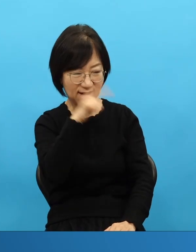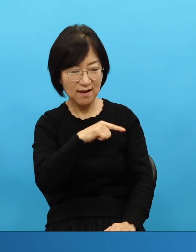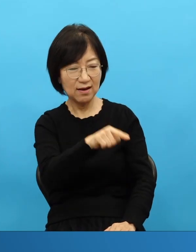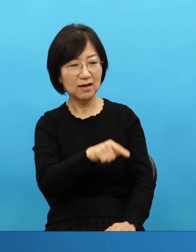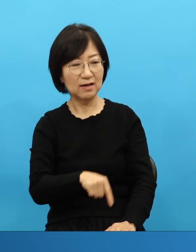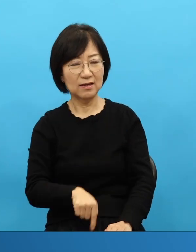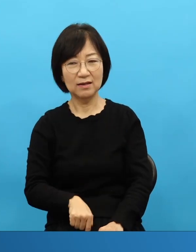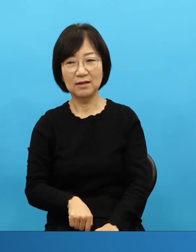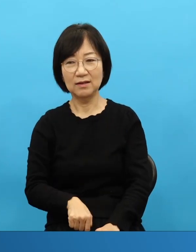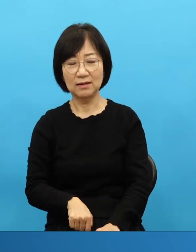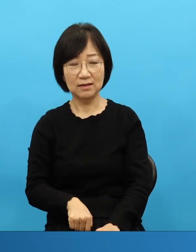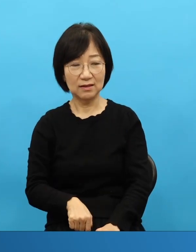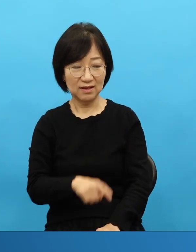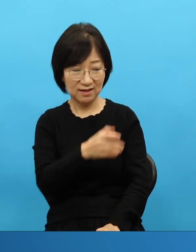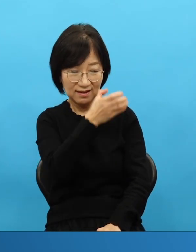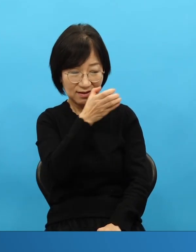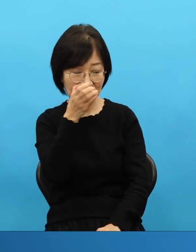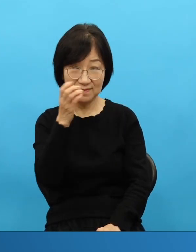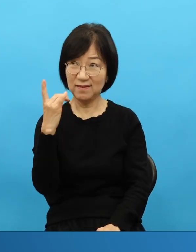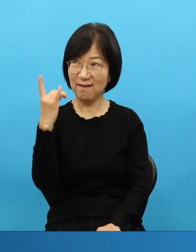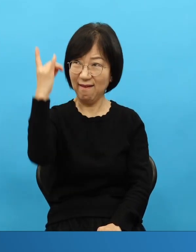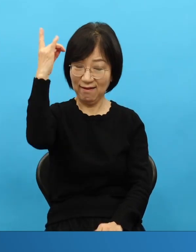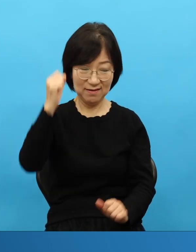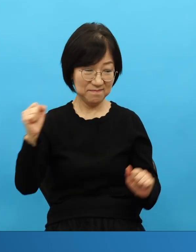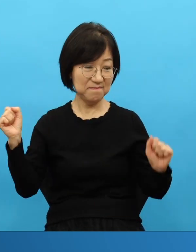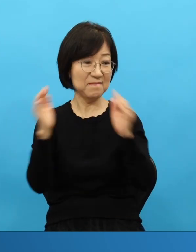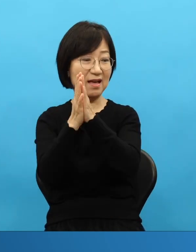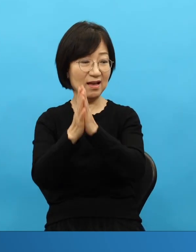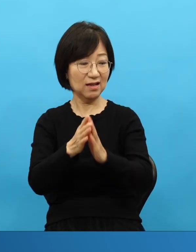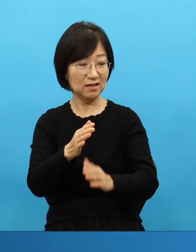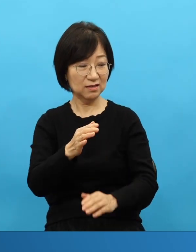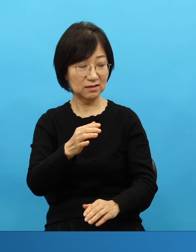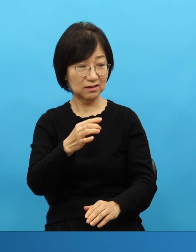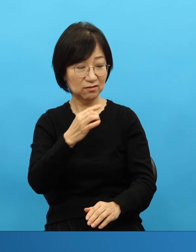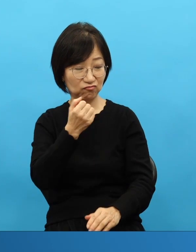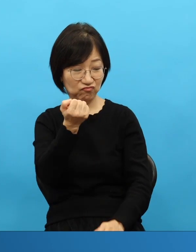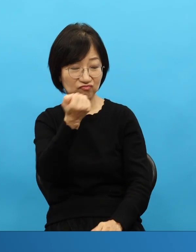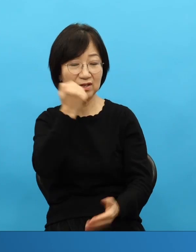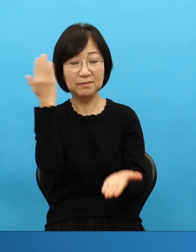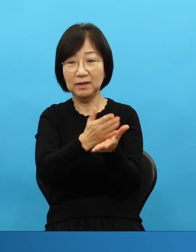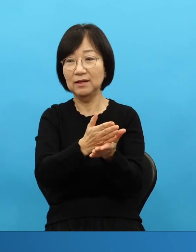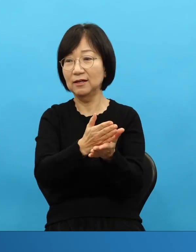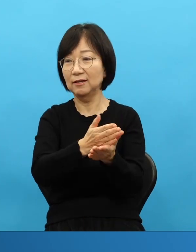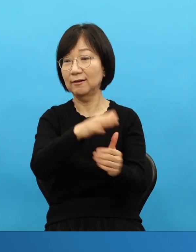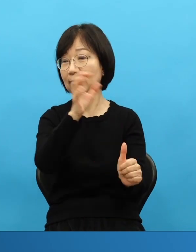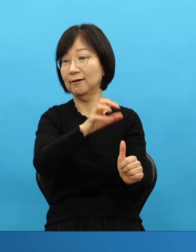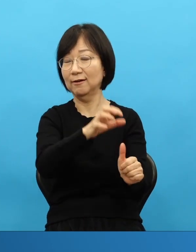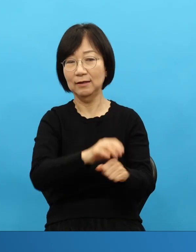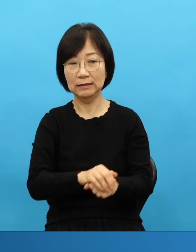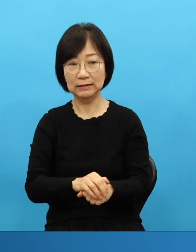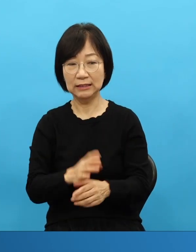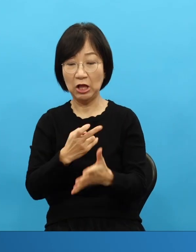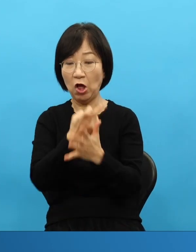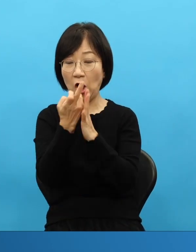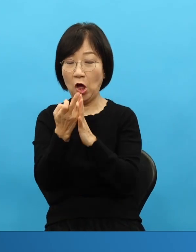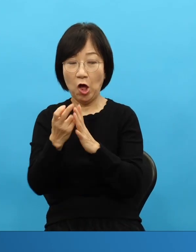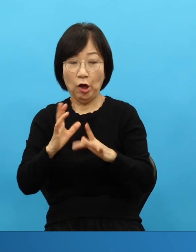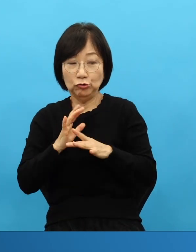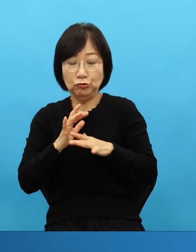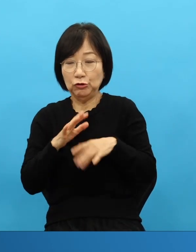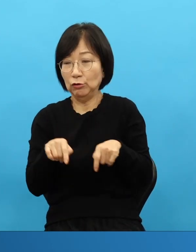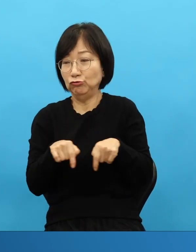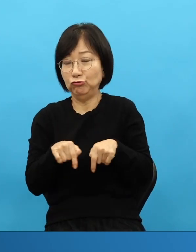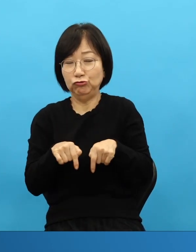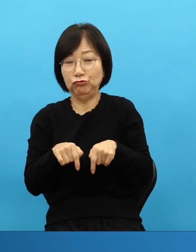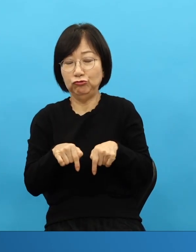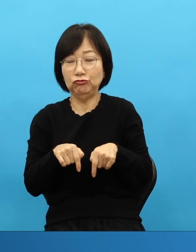so wicked ever since you were young. Are those words right? 말도 안 되는 소리. That was ridiculous. 저 겁내가 숨어 있으면서 They're the ones trembling and hiding